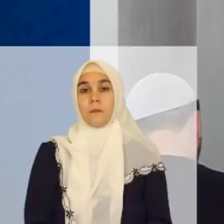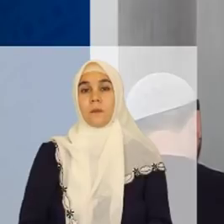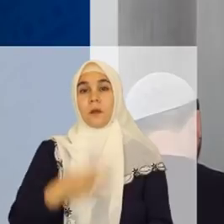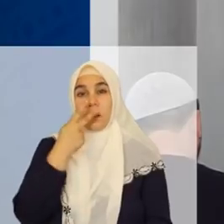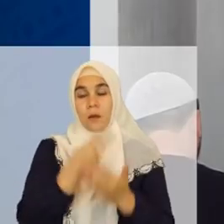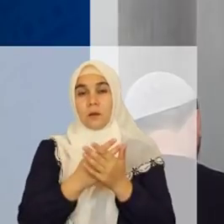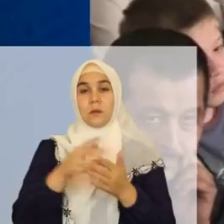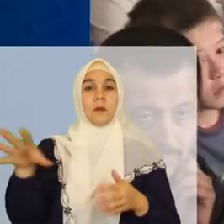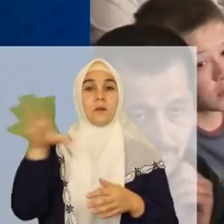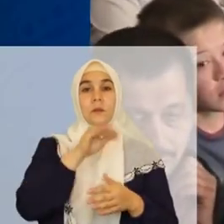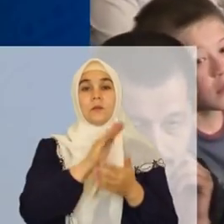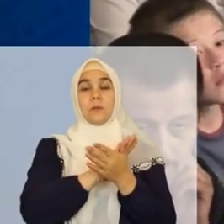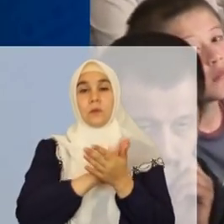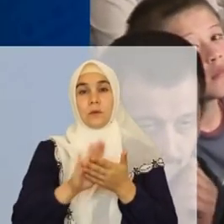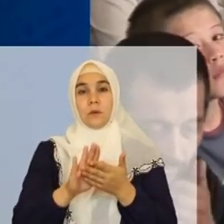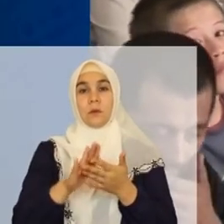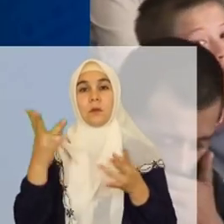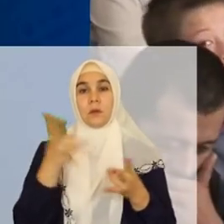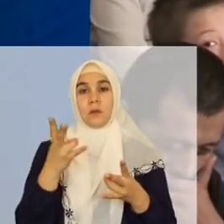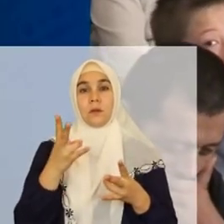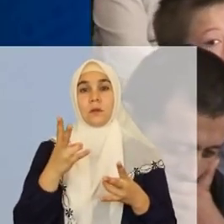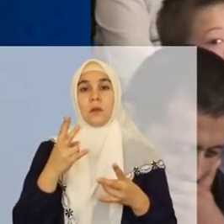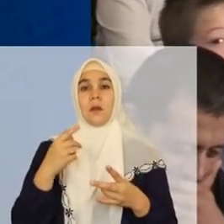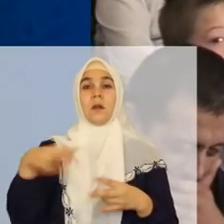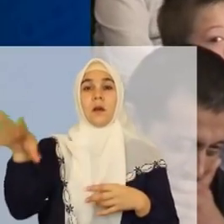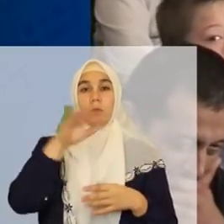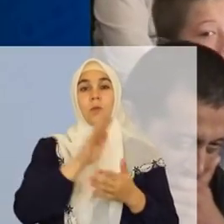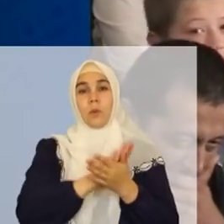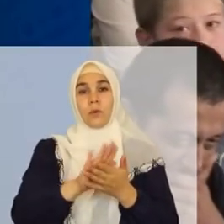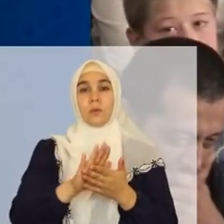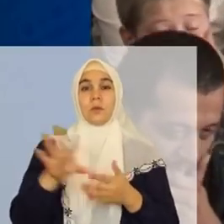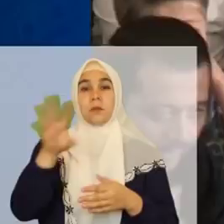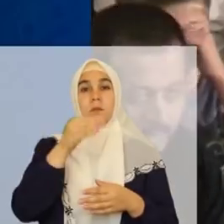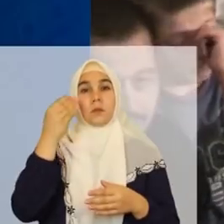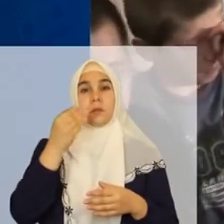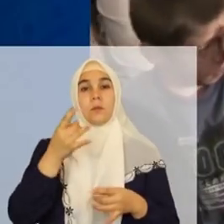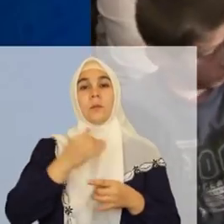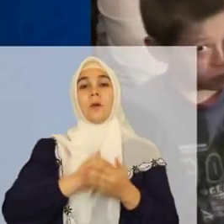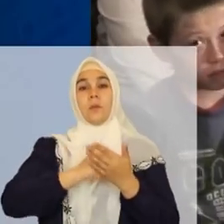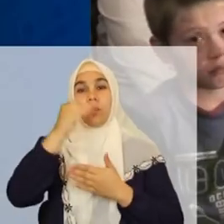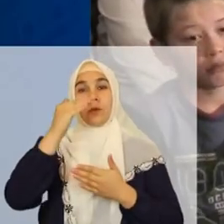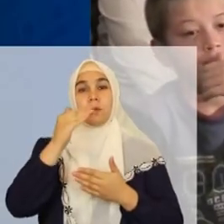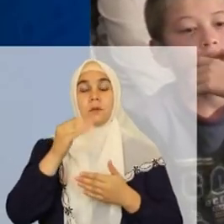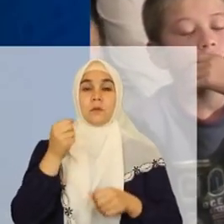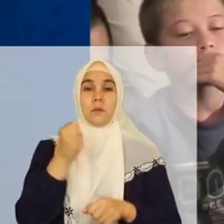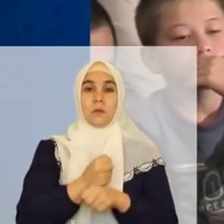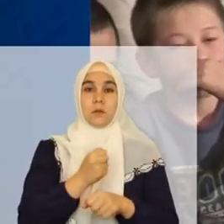Qarang, hamma taraf halollik. Hamma taraf poklik, tozalik, oliy maqom bir